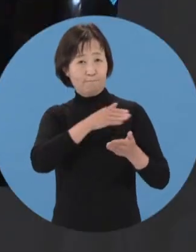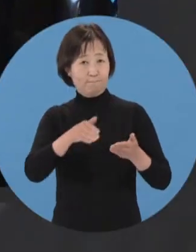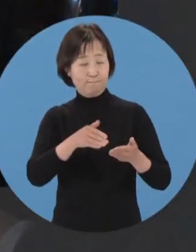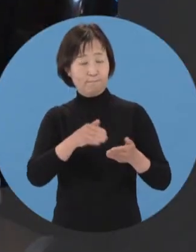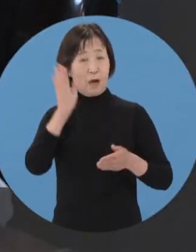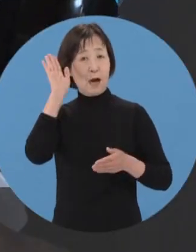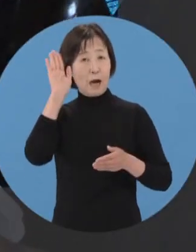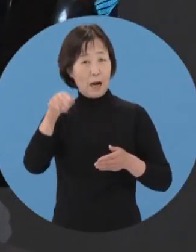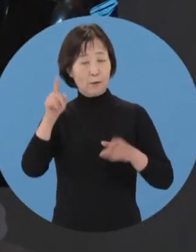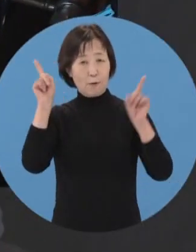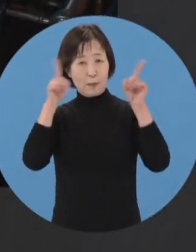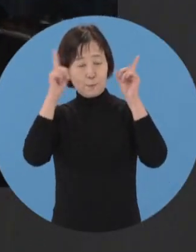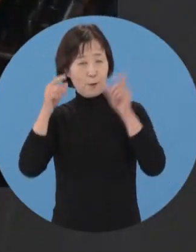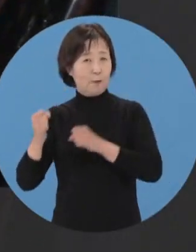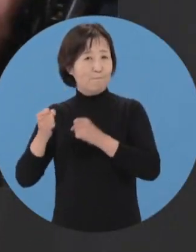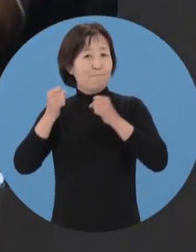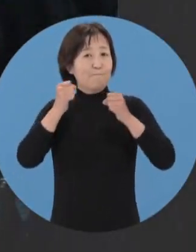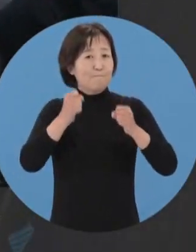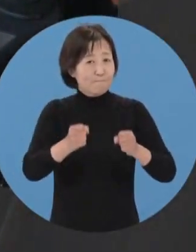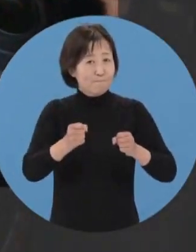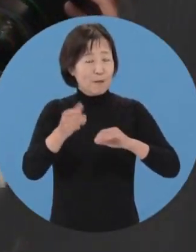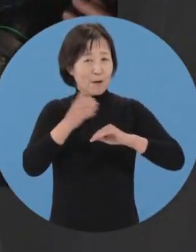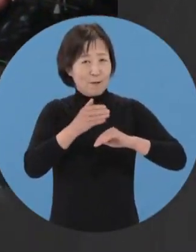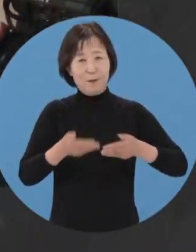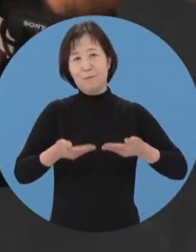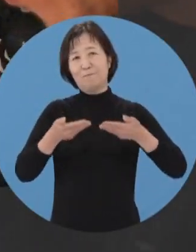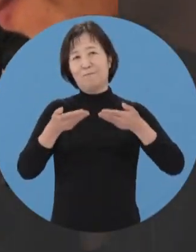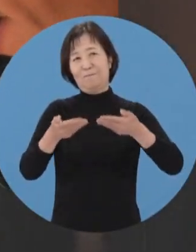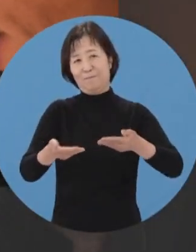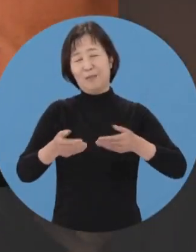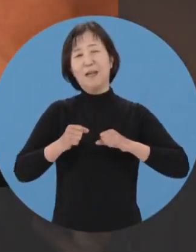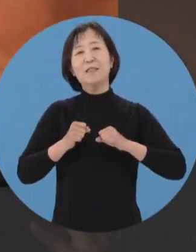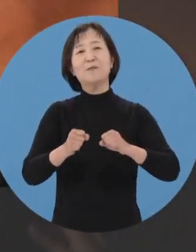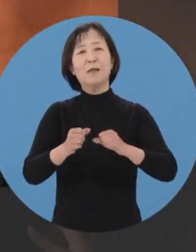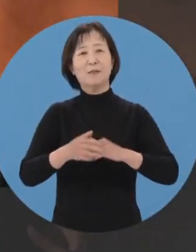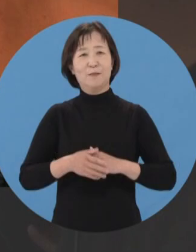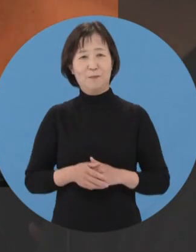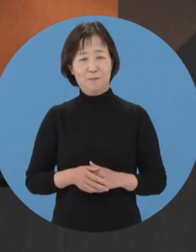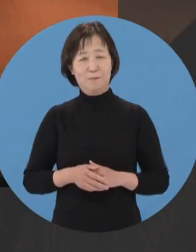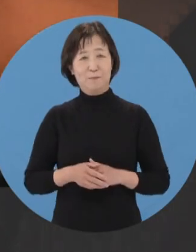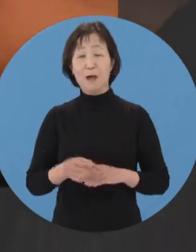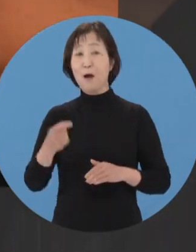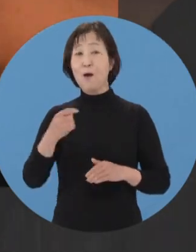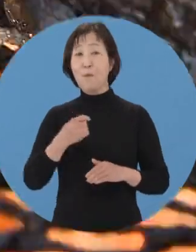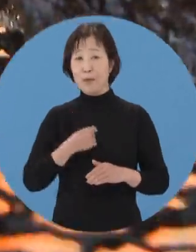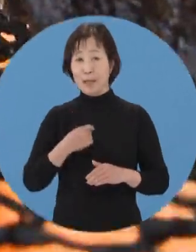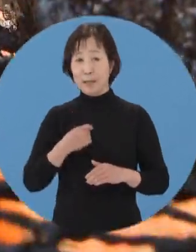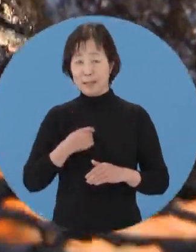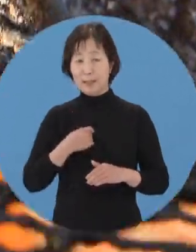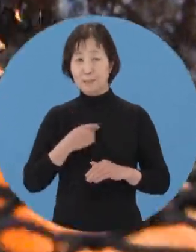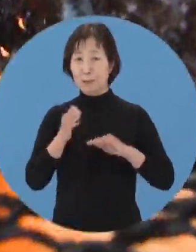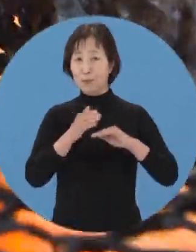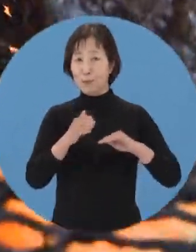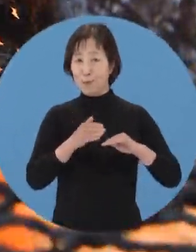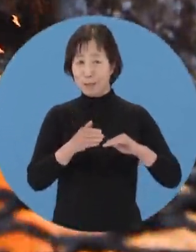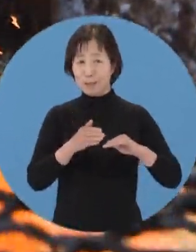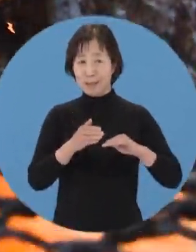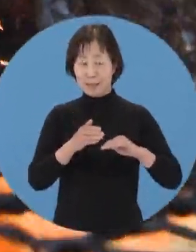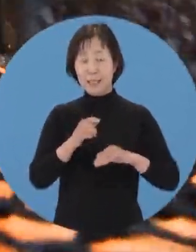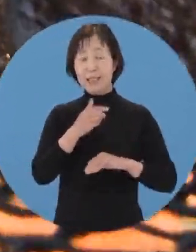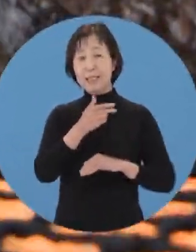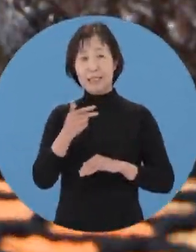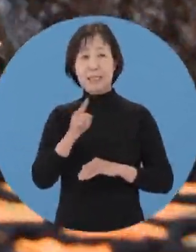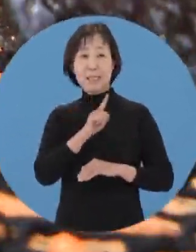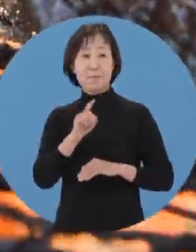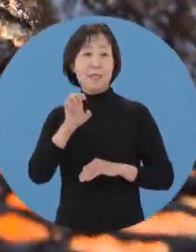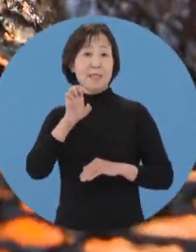ッチンカーを使い、イベントなどで提供されます。私も田辺さんの調理するジビエ料理を